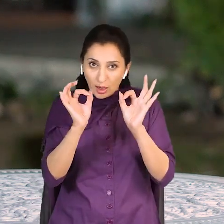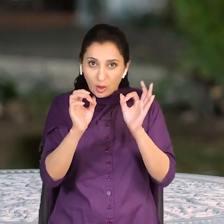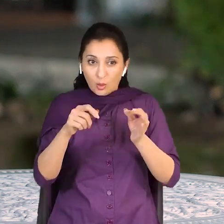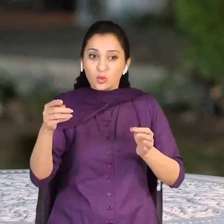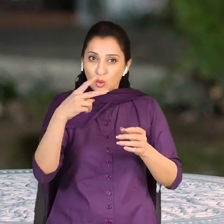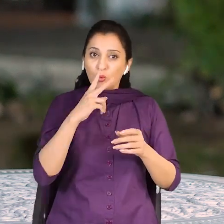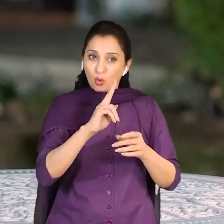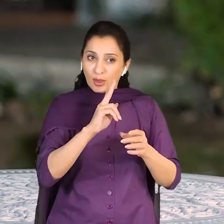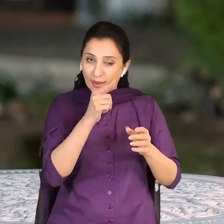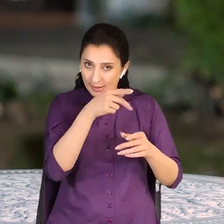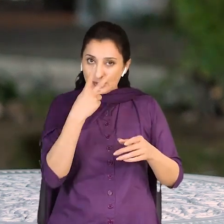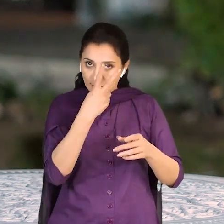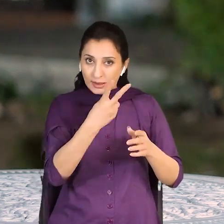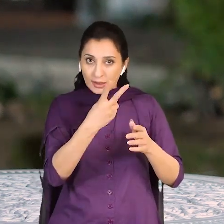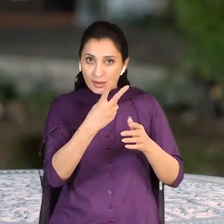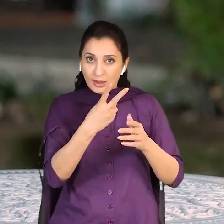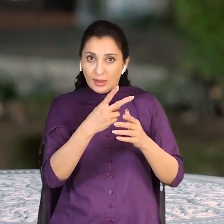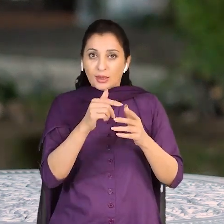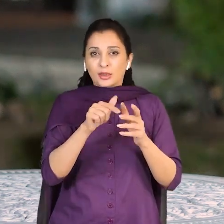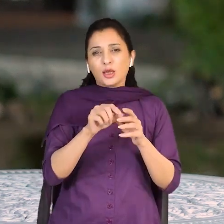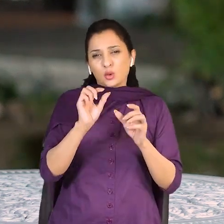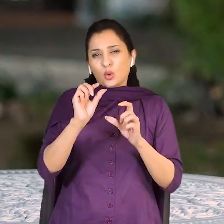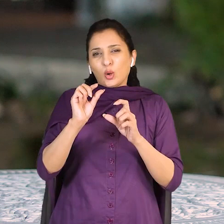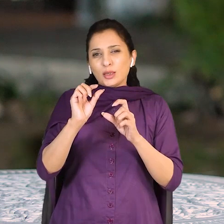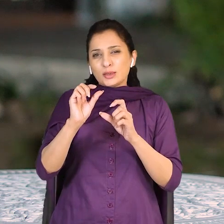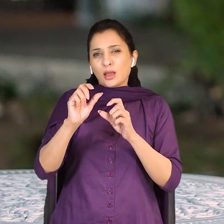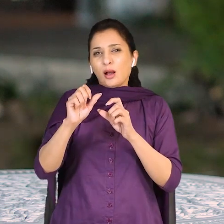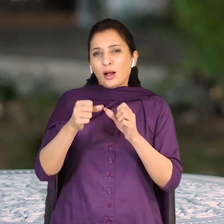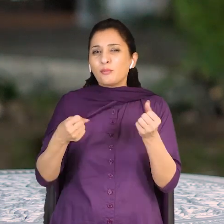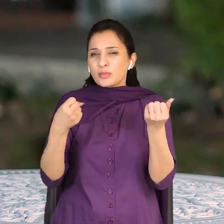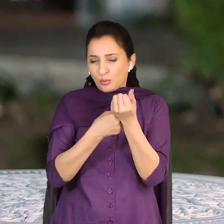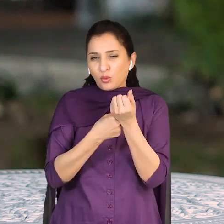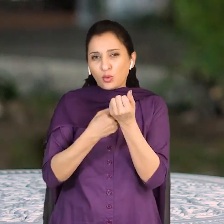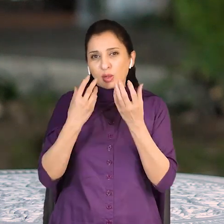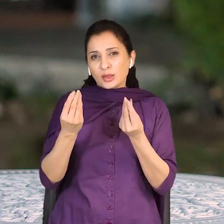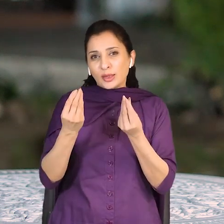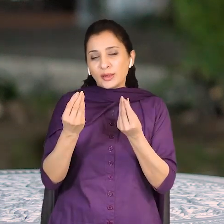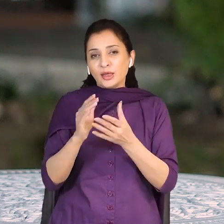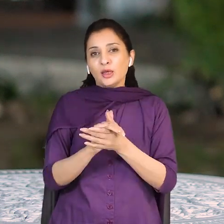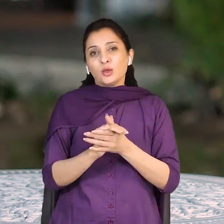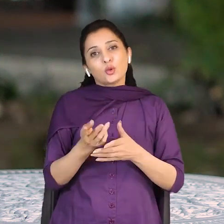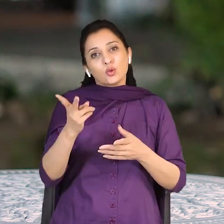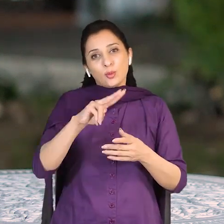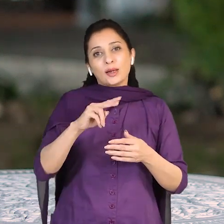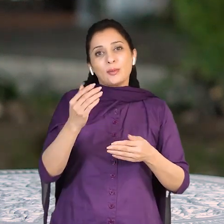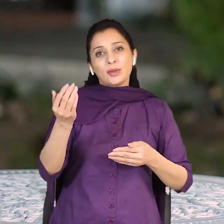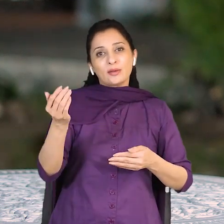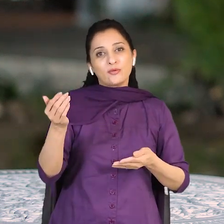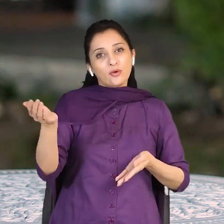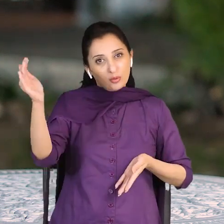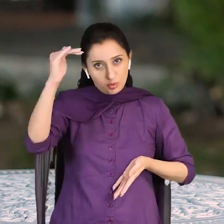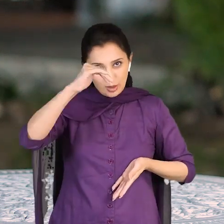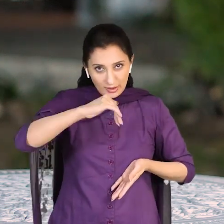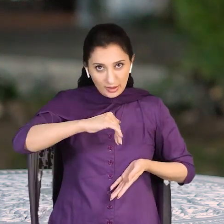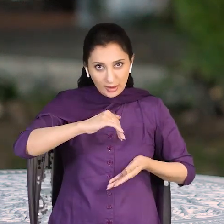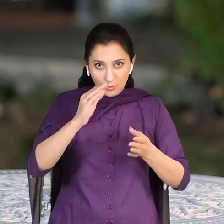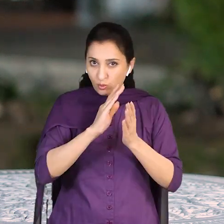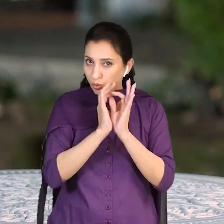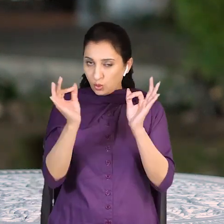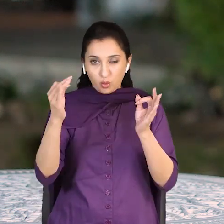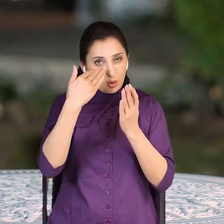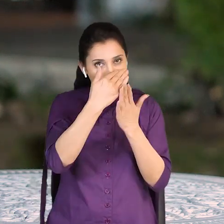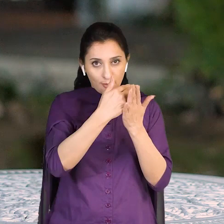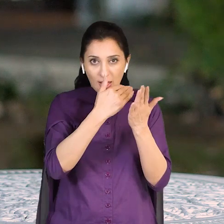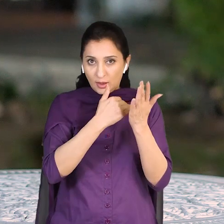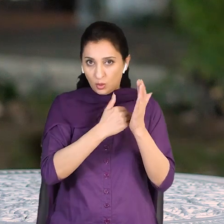बाद वज़ीर ख़ान रेकी कराया, तो उन्होंने फिर कहा कि चलो थोड़ी बात मैं मानता हूँ तुम्हारी, थोड़ी बात तुम मानो मेरी। मैंने कहा अच्छा ठीक है, वज़ीर